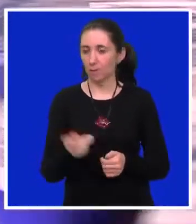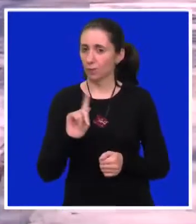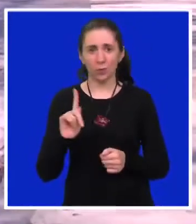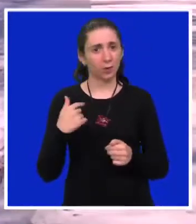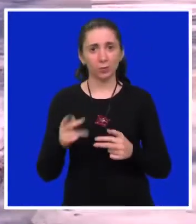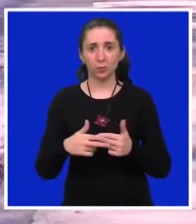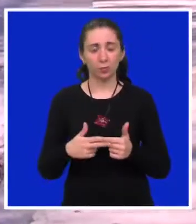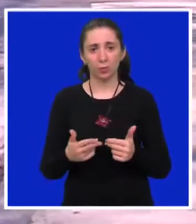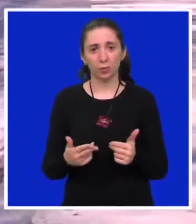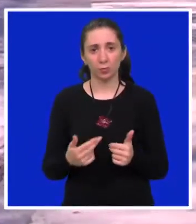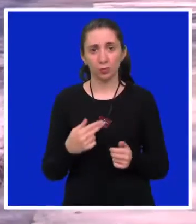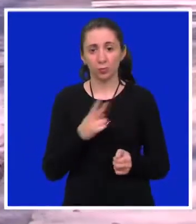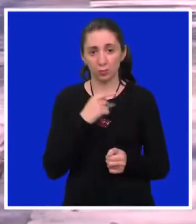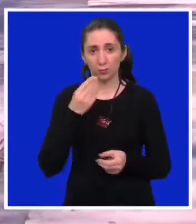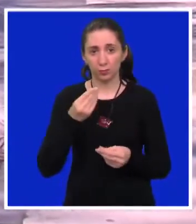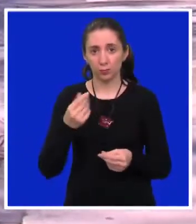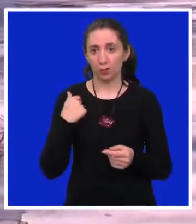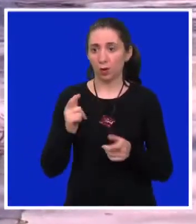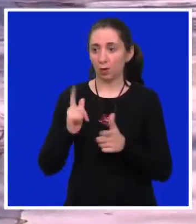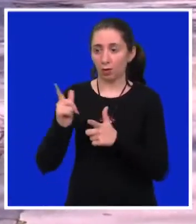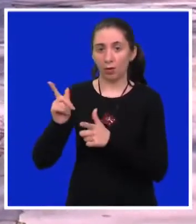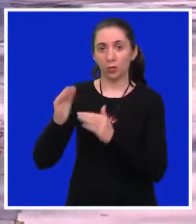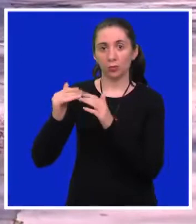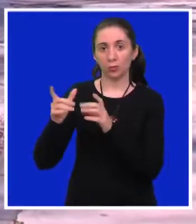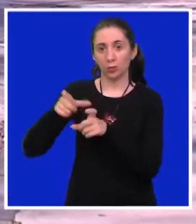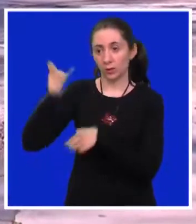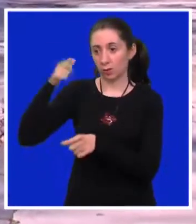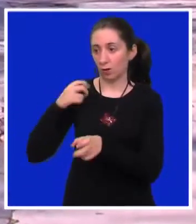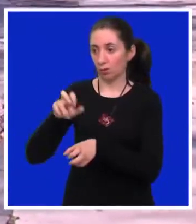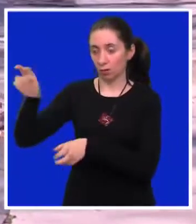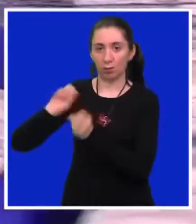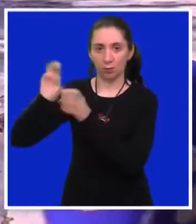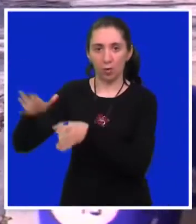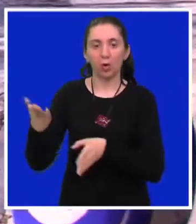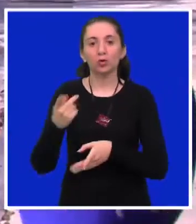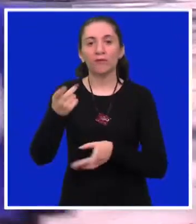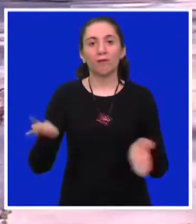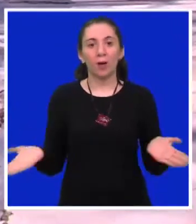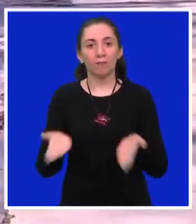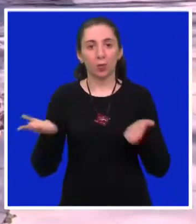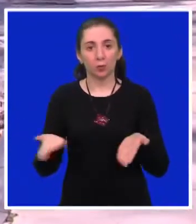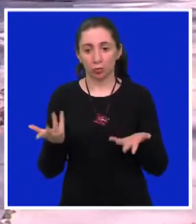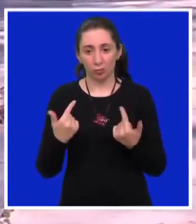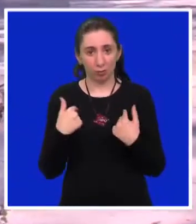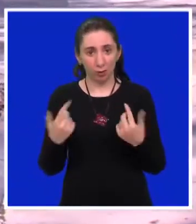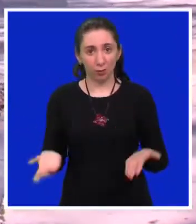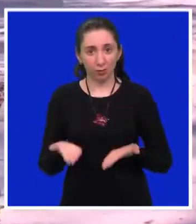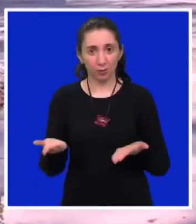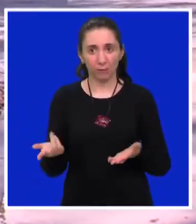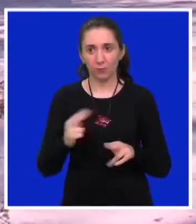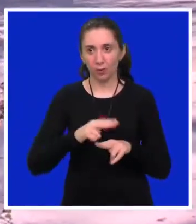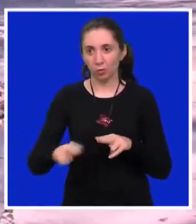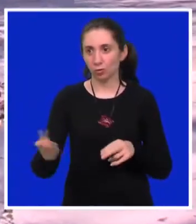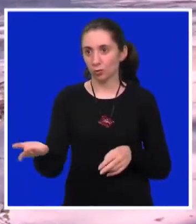Pa nisu kako... mi baš blizu. Da vam pravo kažem, idemo susjednu zgradu. Evo. Što vas motivira? Što me motivira?